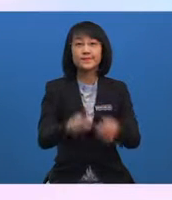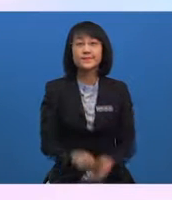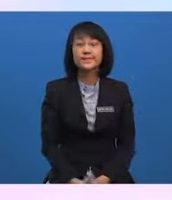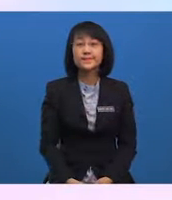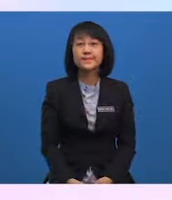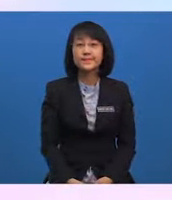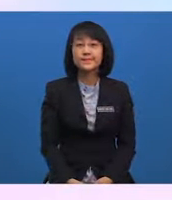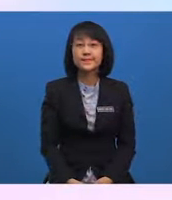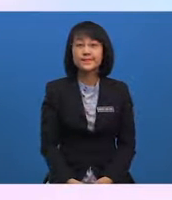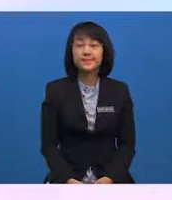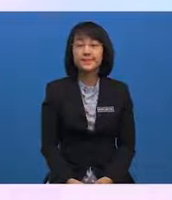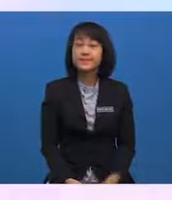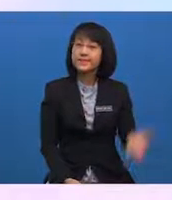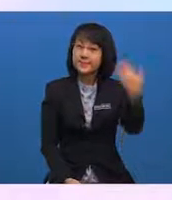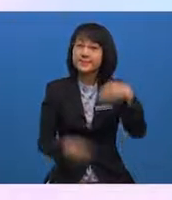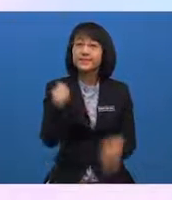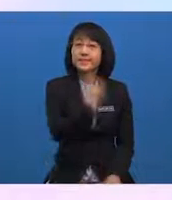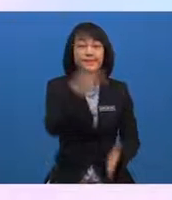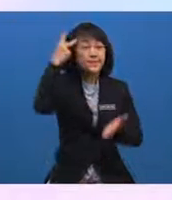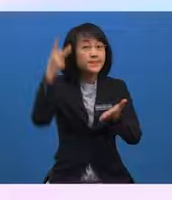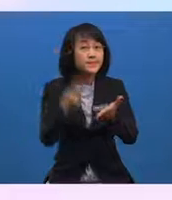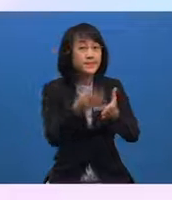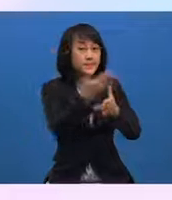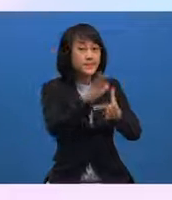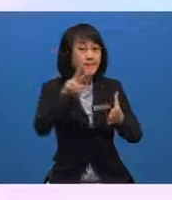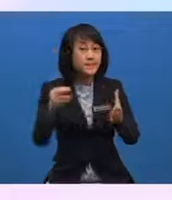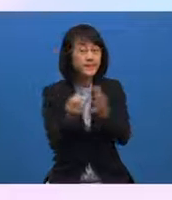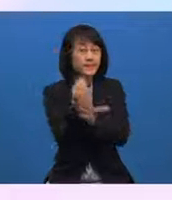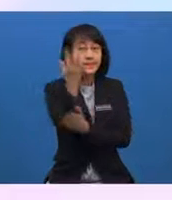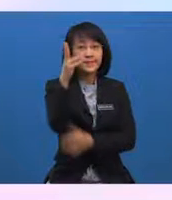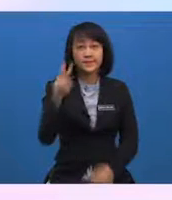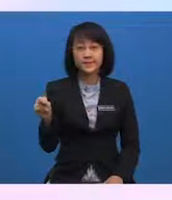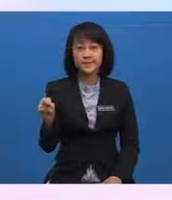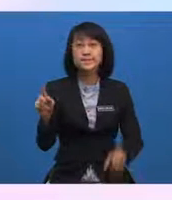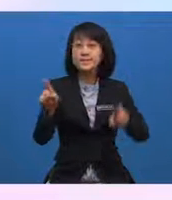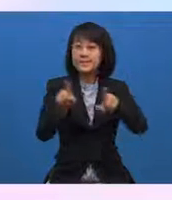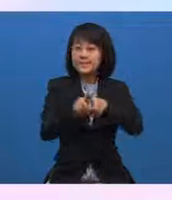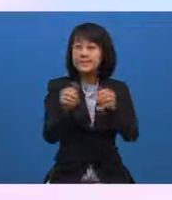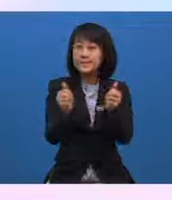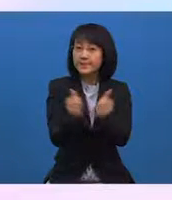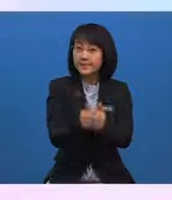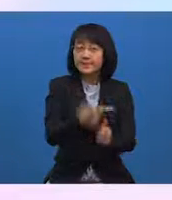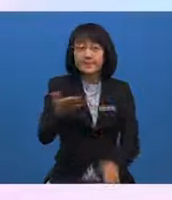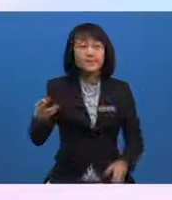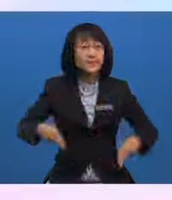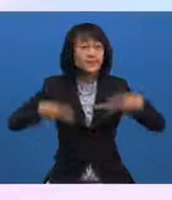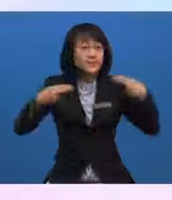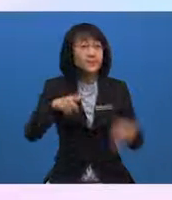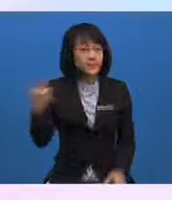Mari kita mengenali bahagian tumbuhan. Sama seperti benda hidup yang lain, tumbuhan juga